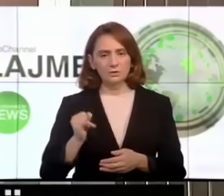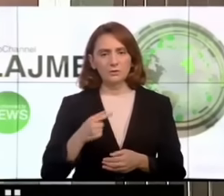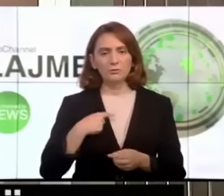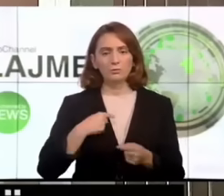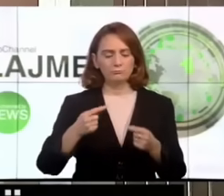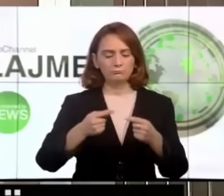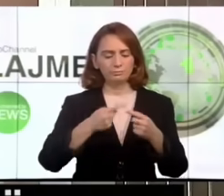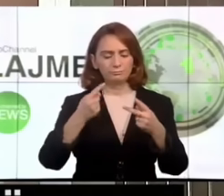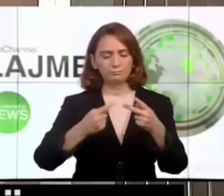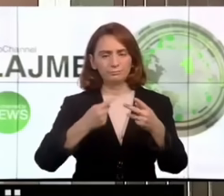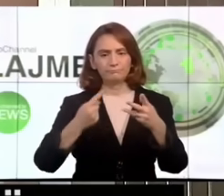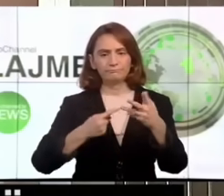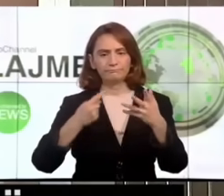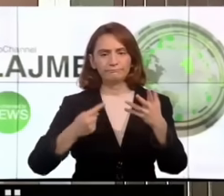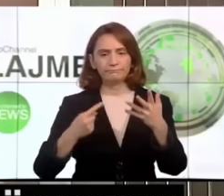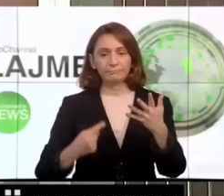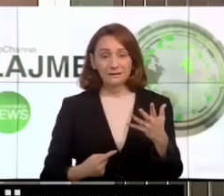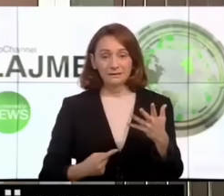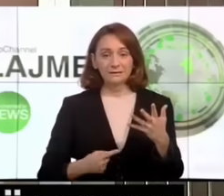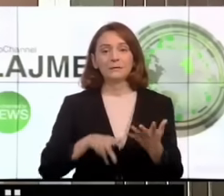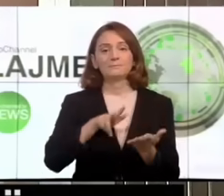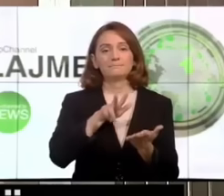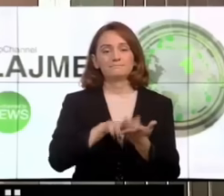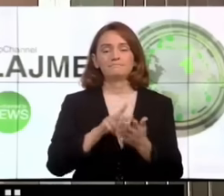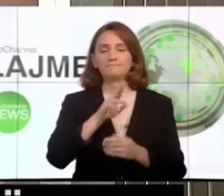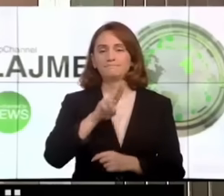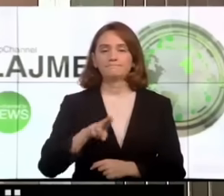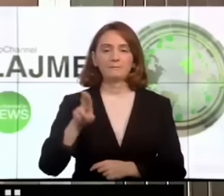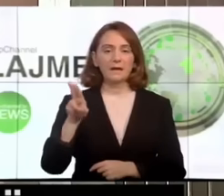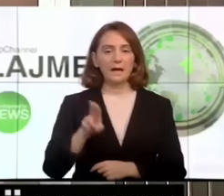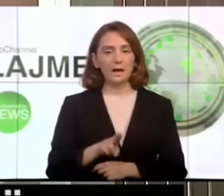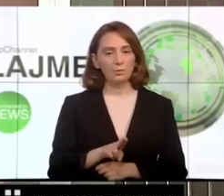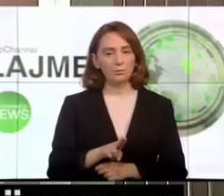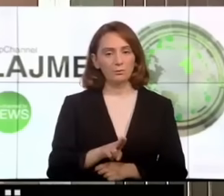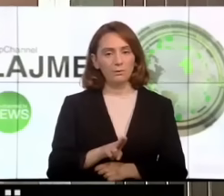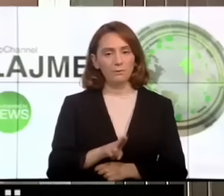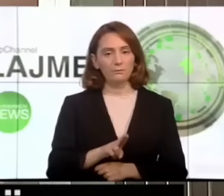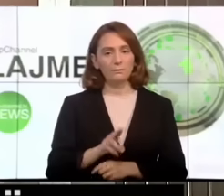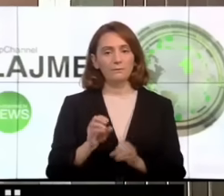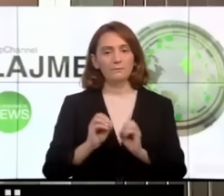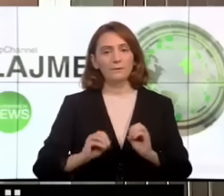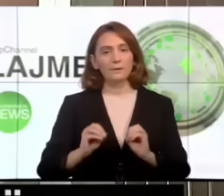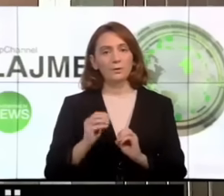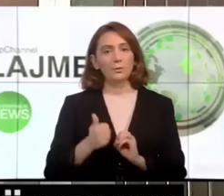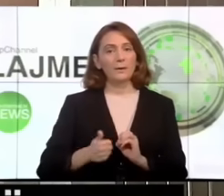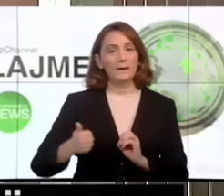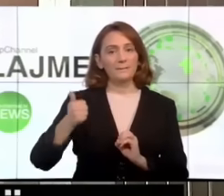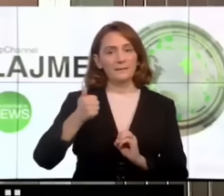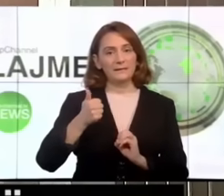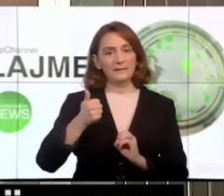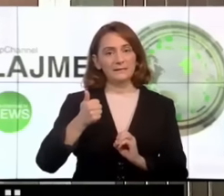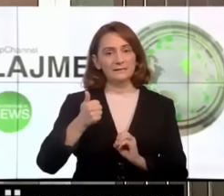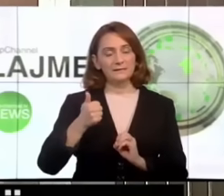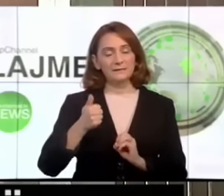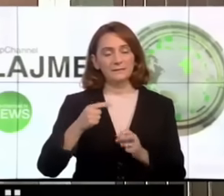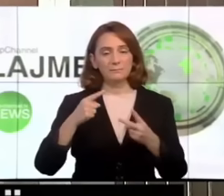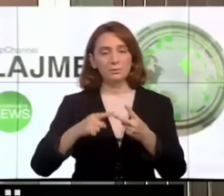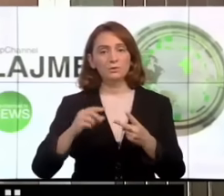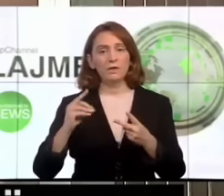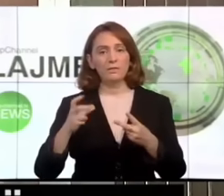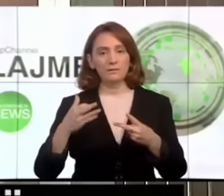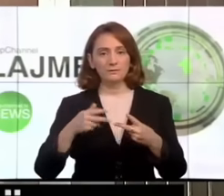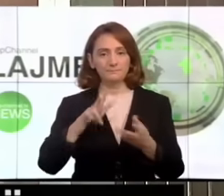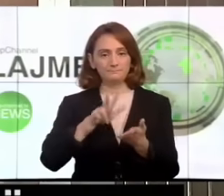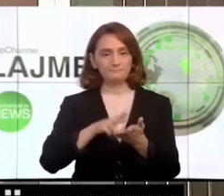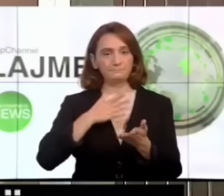herë prej dhjetorit 2023 kërkesat e përsëritura të ish-kryeministrit Sali Berisha nga njëra anë të dhëndrit të tij Amar